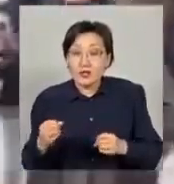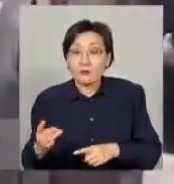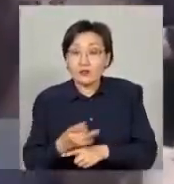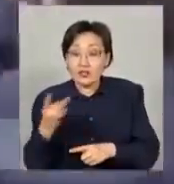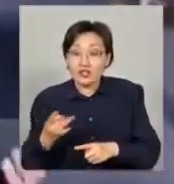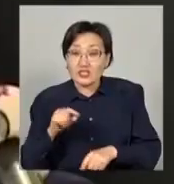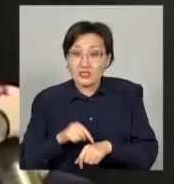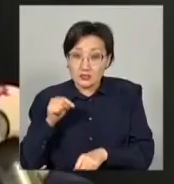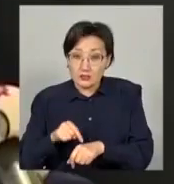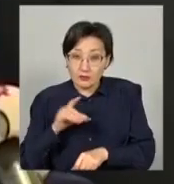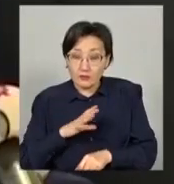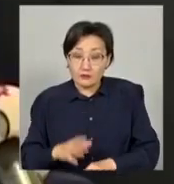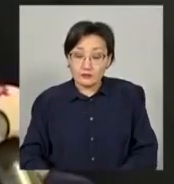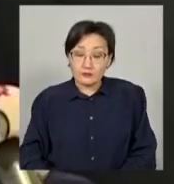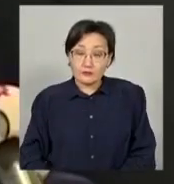бірнеше рет сезілген.